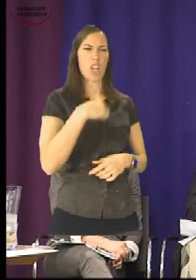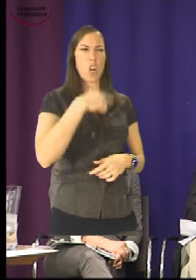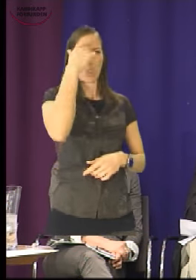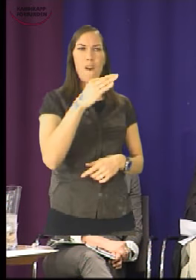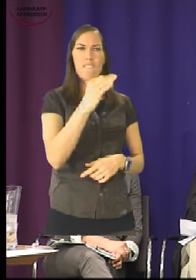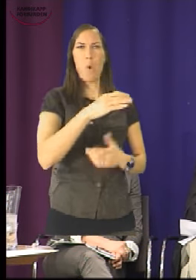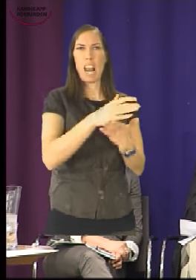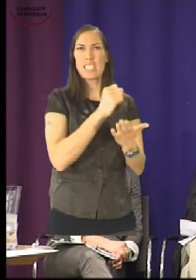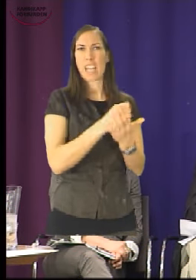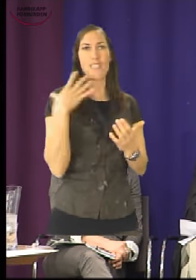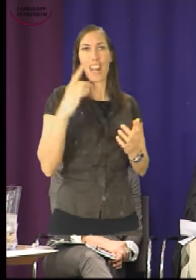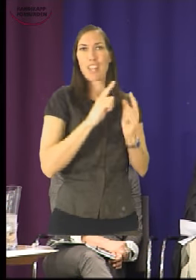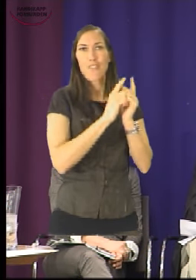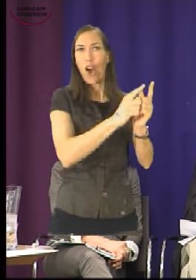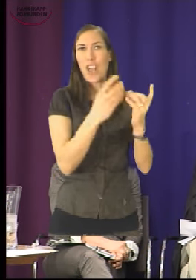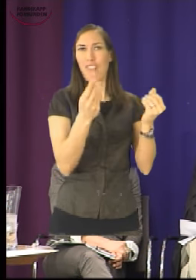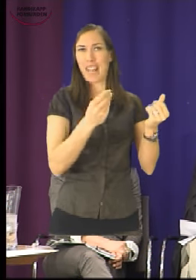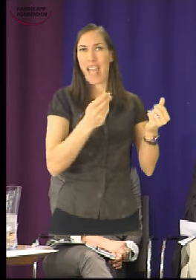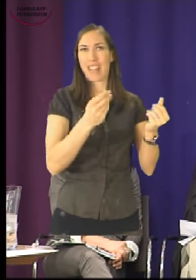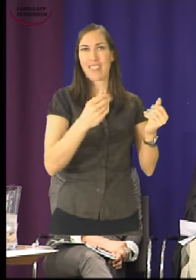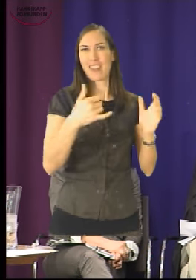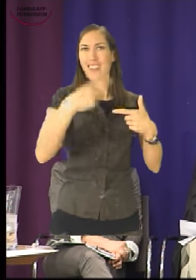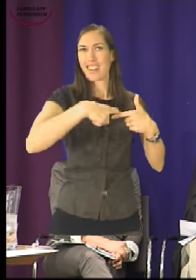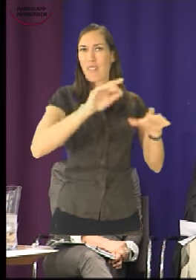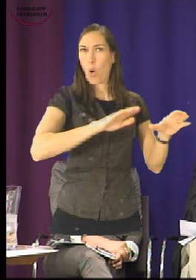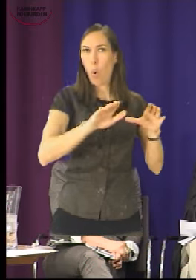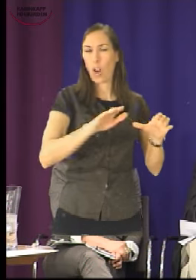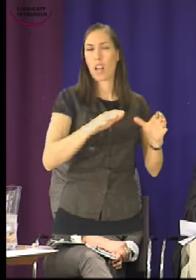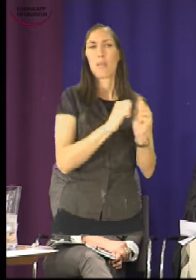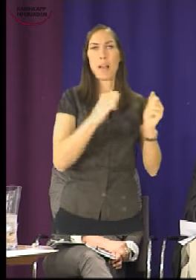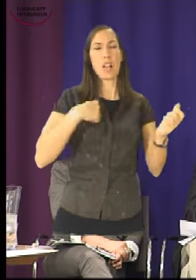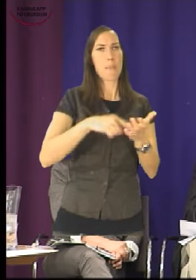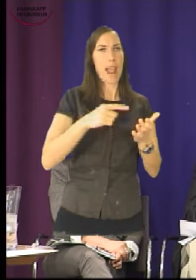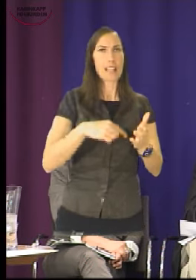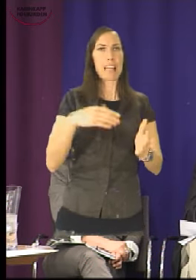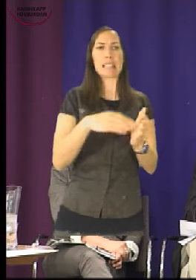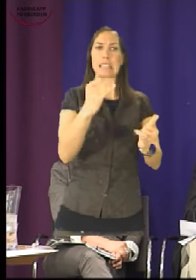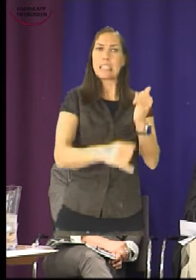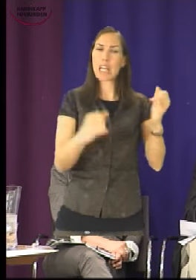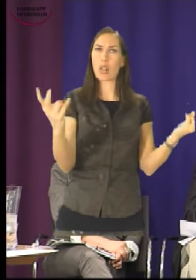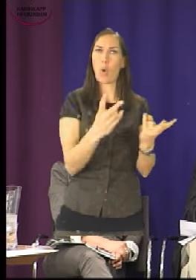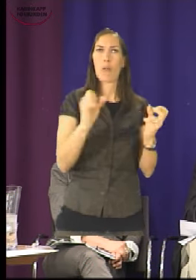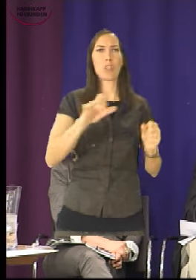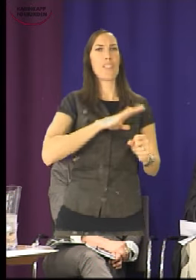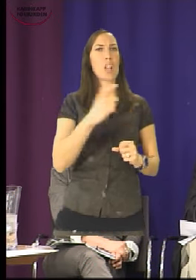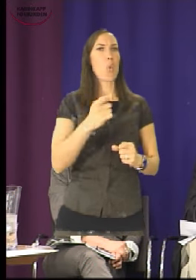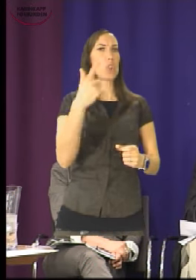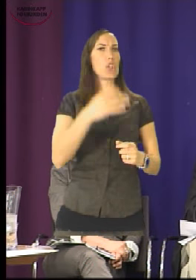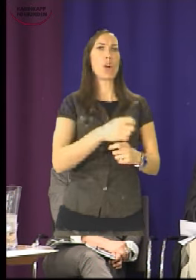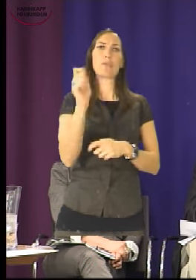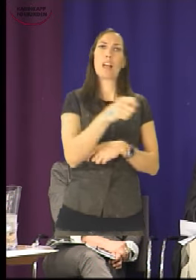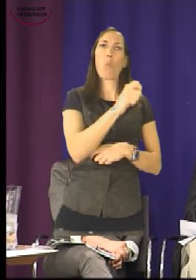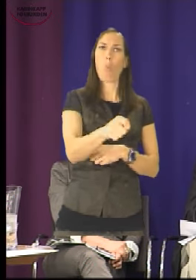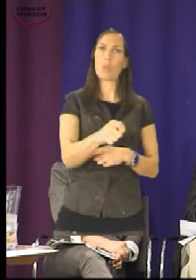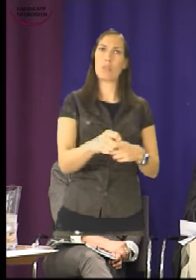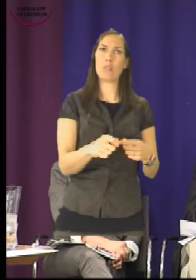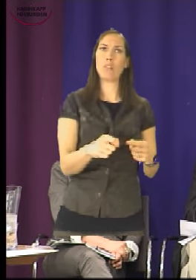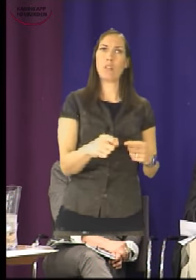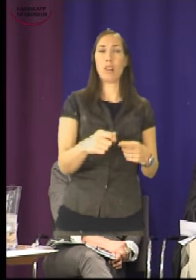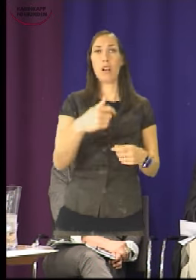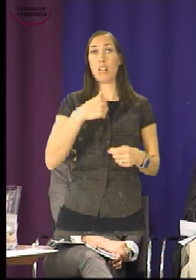har någon lust att leva upp till kvaliteten i vården. Men jag menar att det ytterst måste finnas någon form av sanktionsmöjlighet. Och det är ju